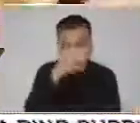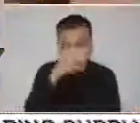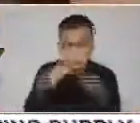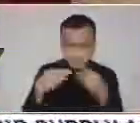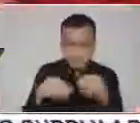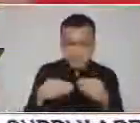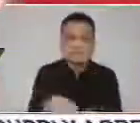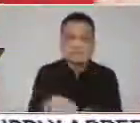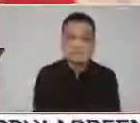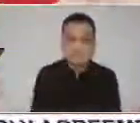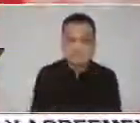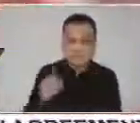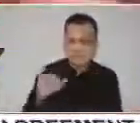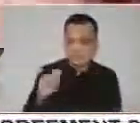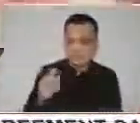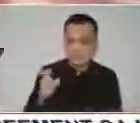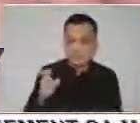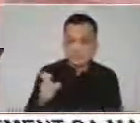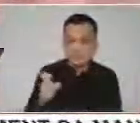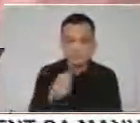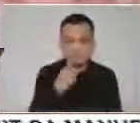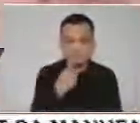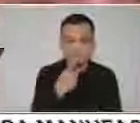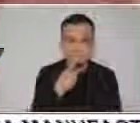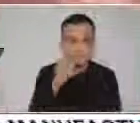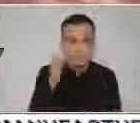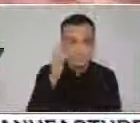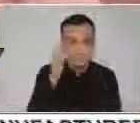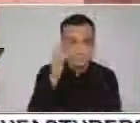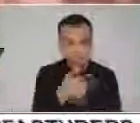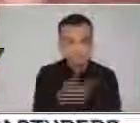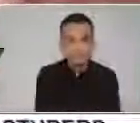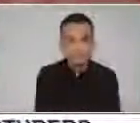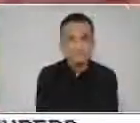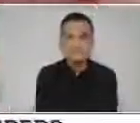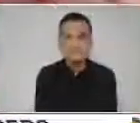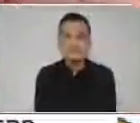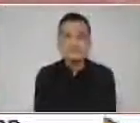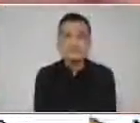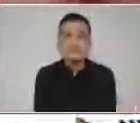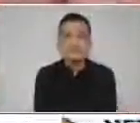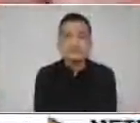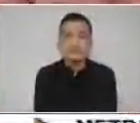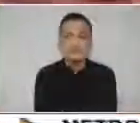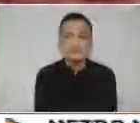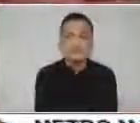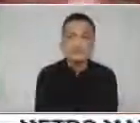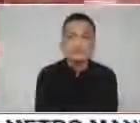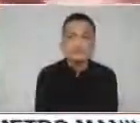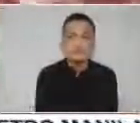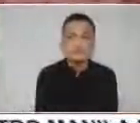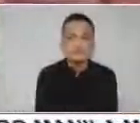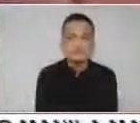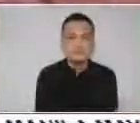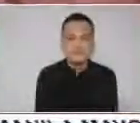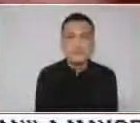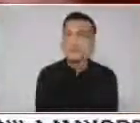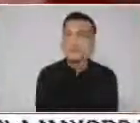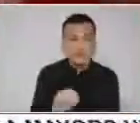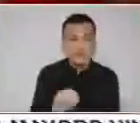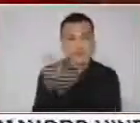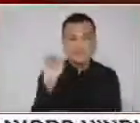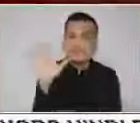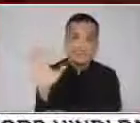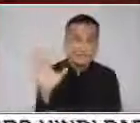ang paglabag sa price cap. Pangalawa, dahil malapit lamang ang pamilihan na ito sa Commonwealth Market kung